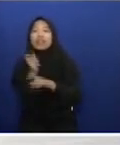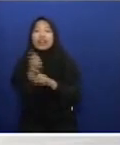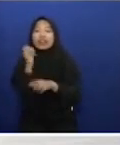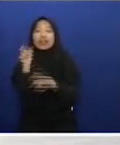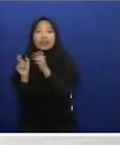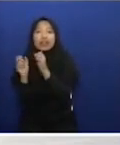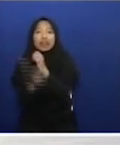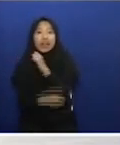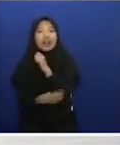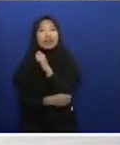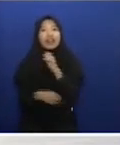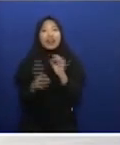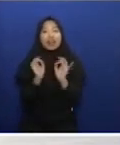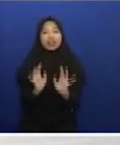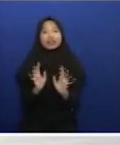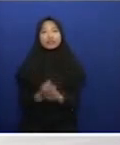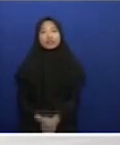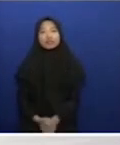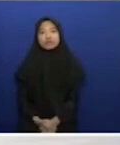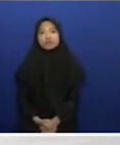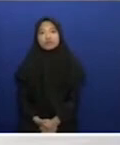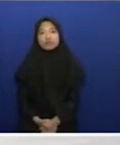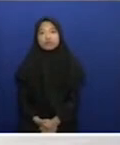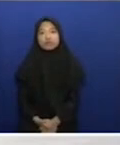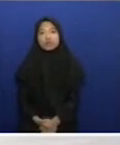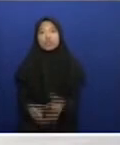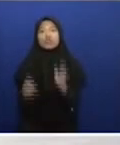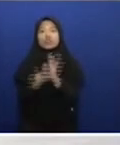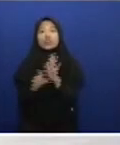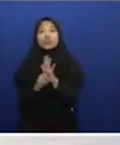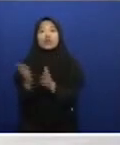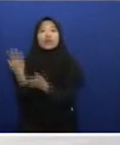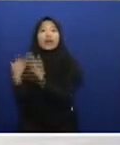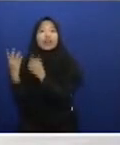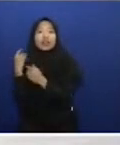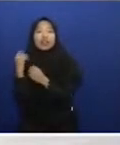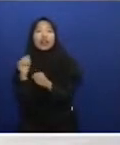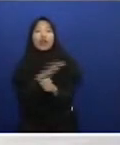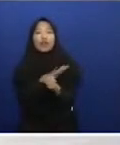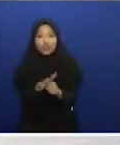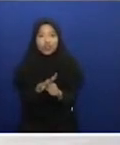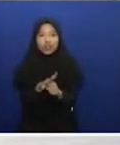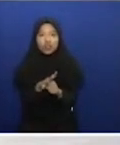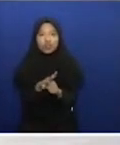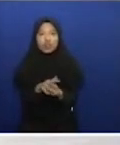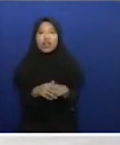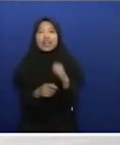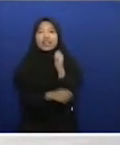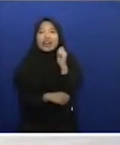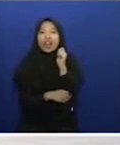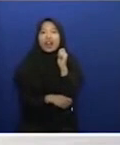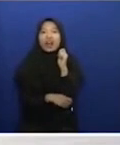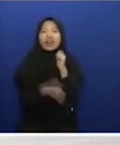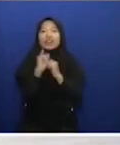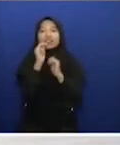Ketika hampir semua negara inflasinya tinggi akibat pandemi COVID dan krisis